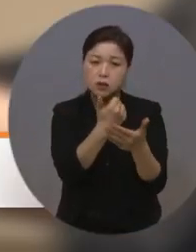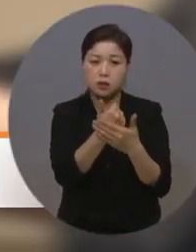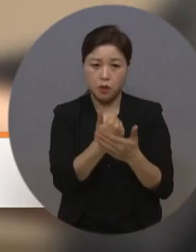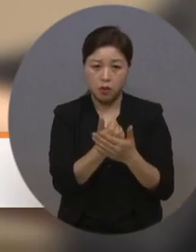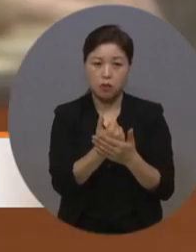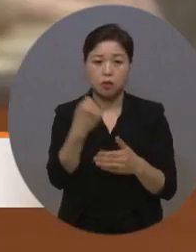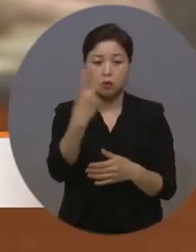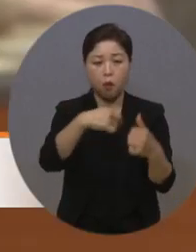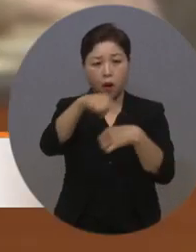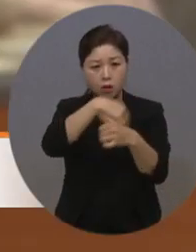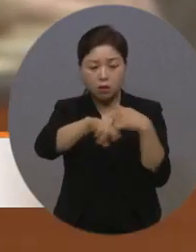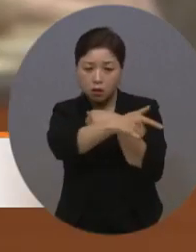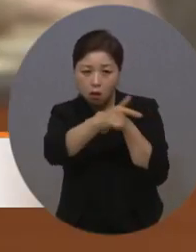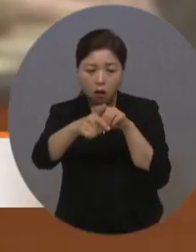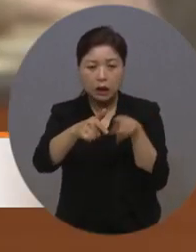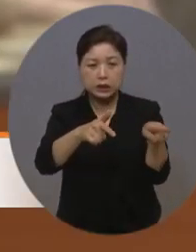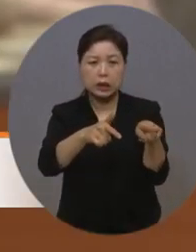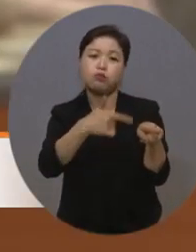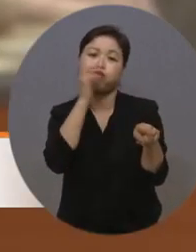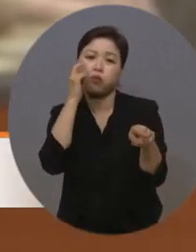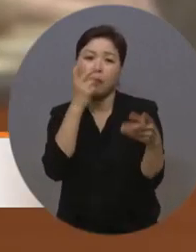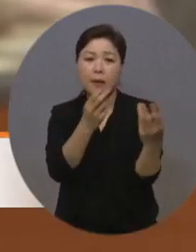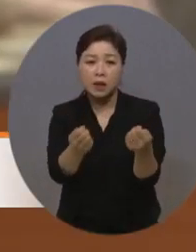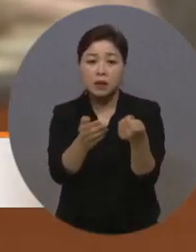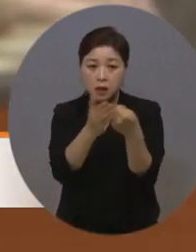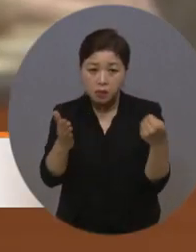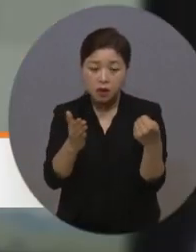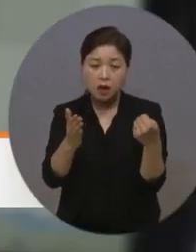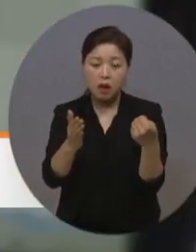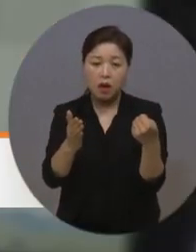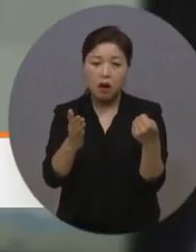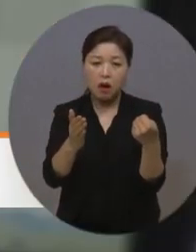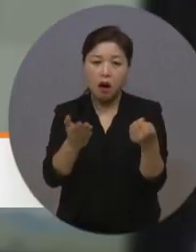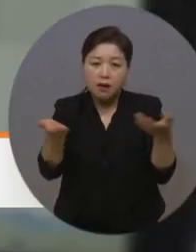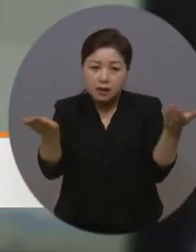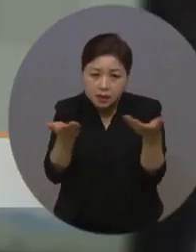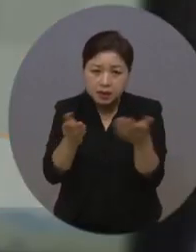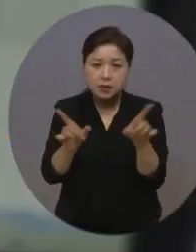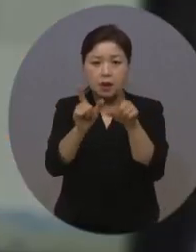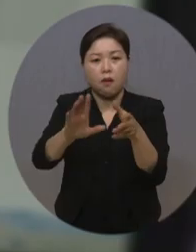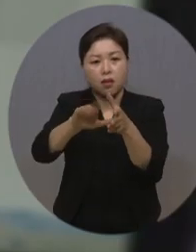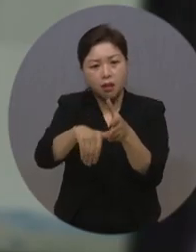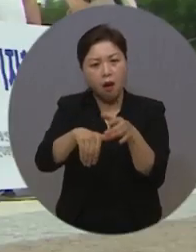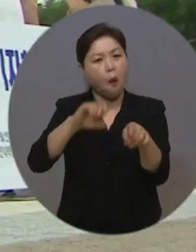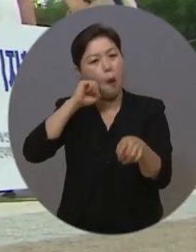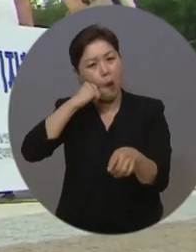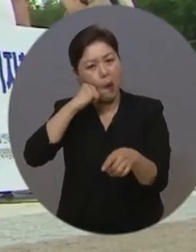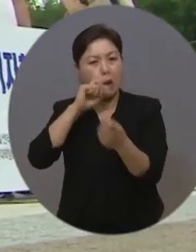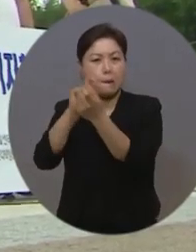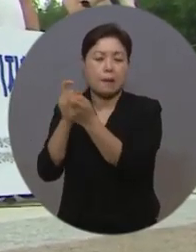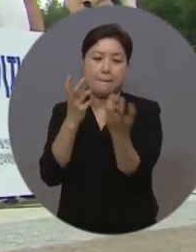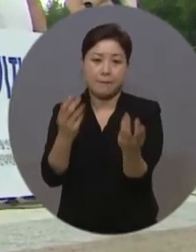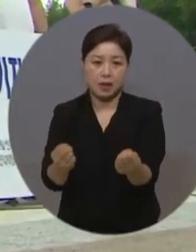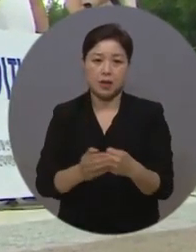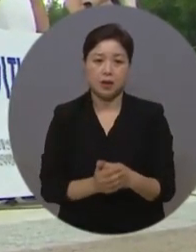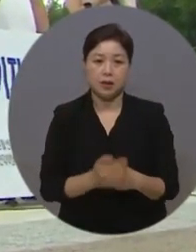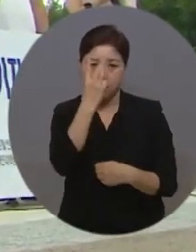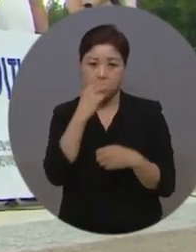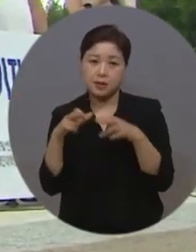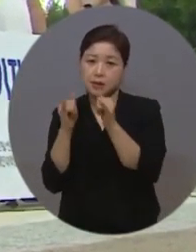환경적 여건 등의 부족으로 원활한 사회생활을 영위하는 데 어려움을 겪는 상황 입니다 이에 시각장애인